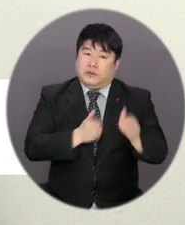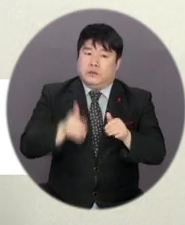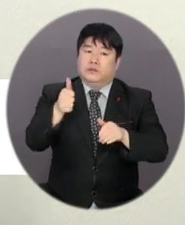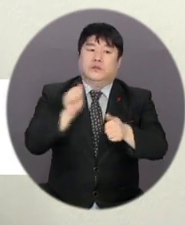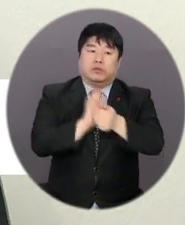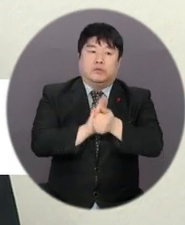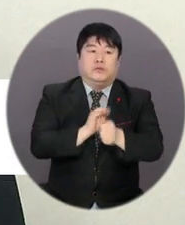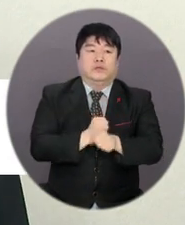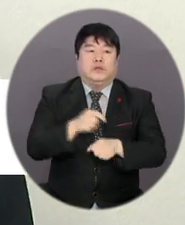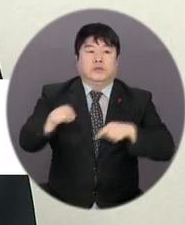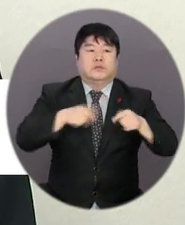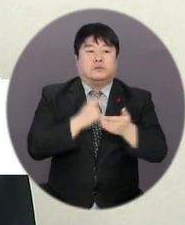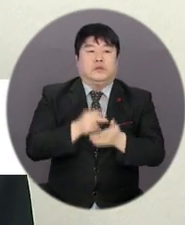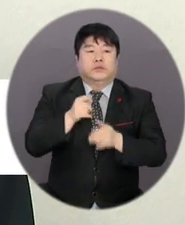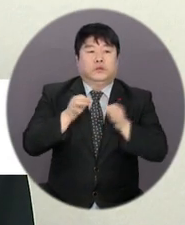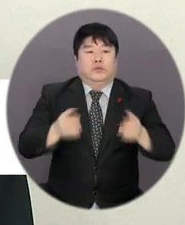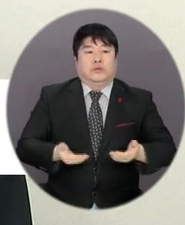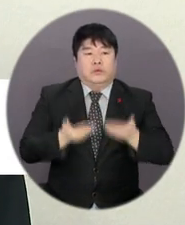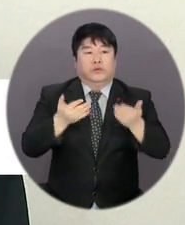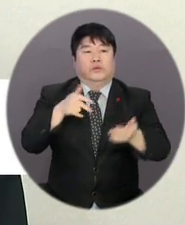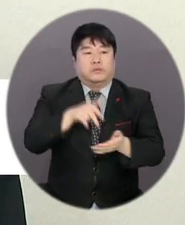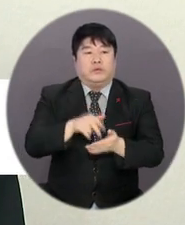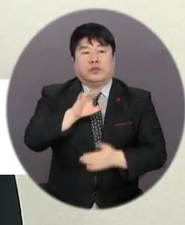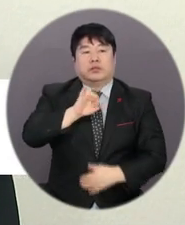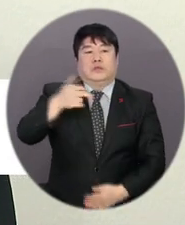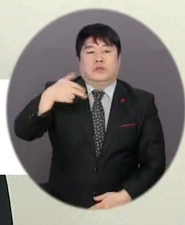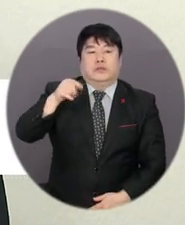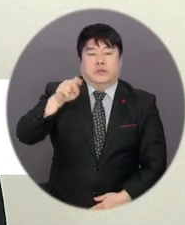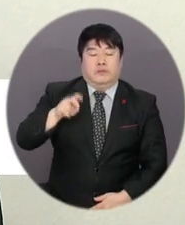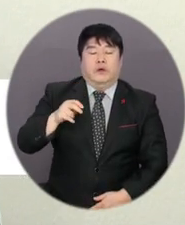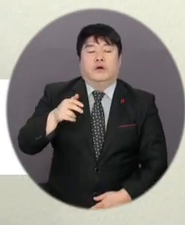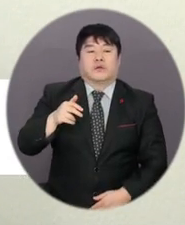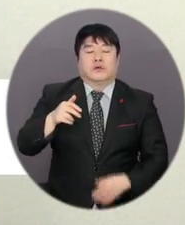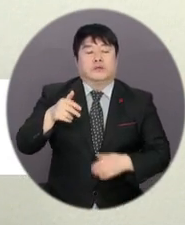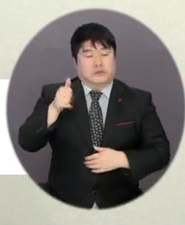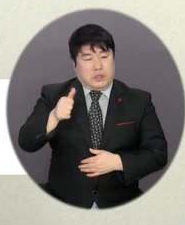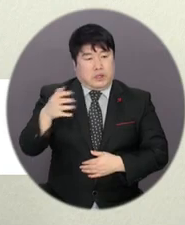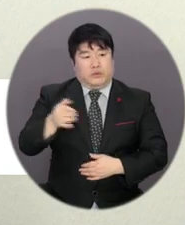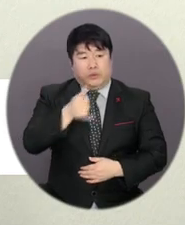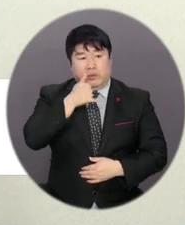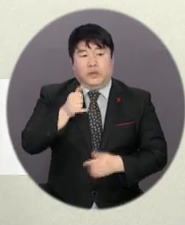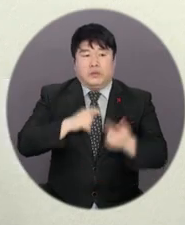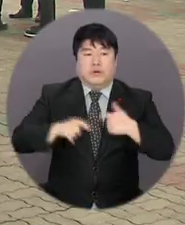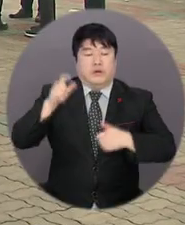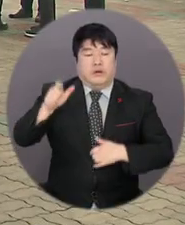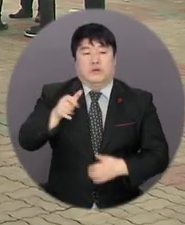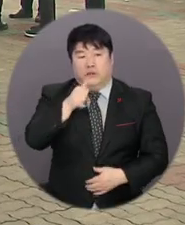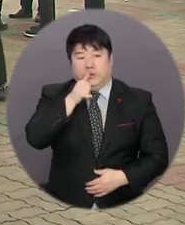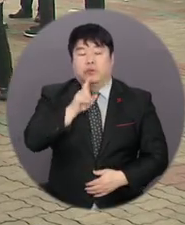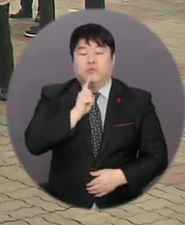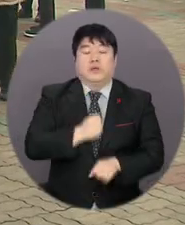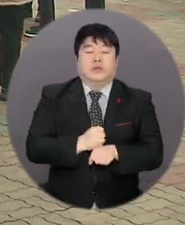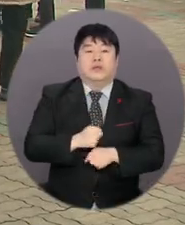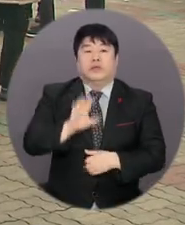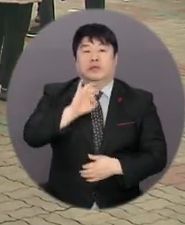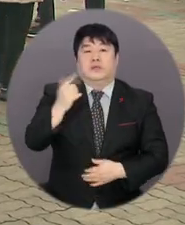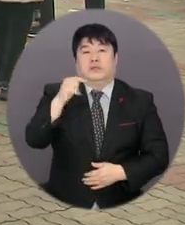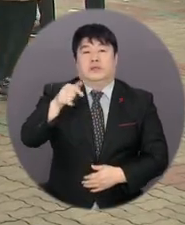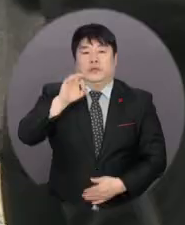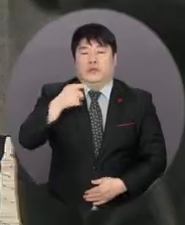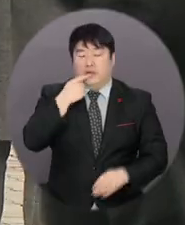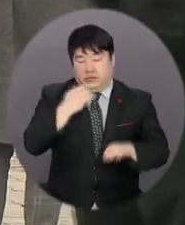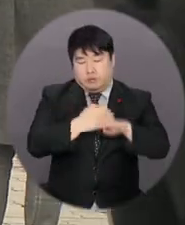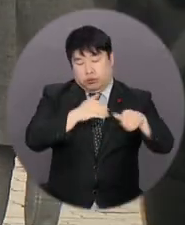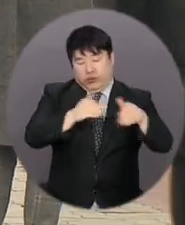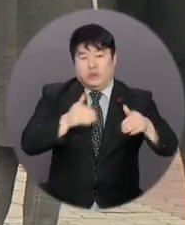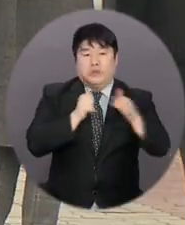그동안 제출했던 측면에서는 이재명 지사가 갖고 있는 강점이 좀 더 있는 것 같다는 그런 느낌을 받고 있습니다. 이낙연 민주당 대표